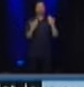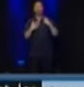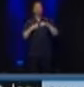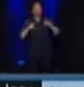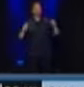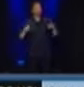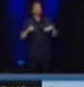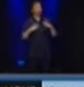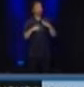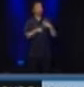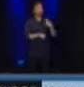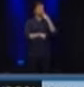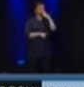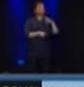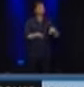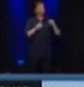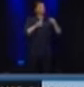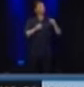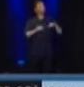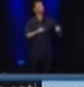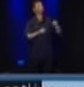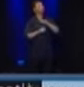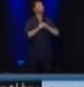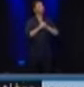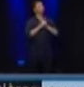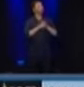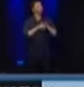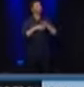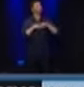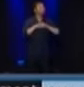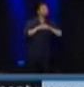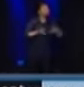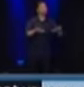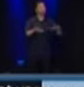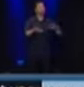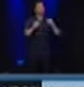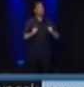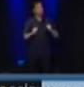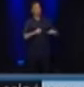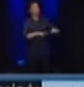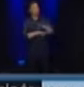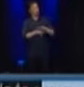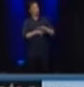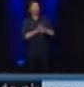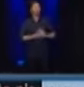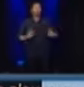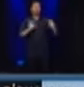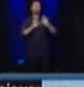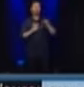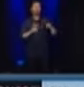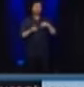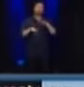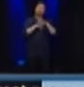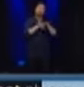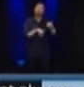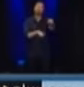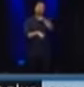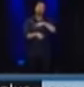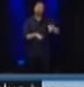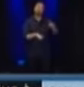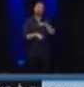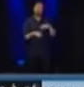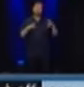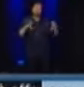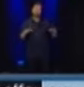qui ont un risque plus grand de propager le virus. Donc, c'est très important que